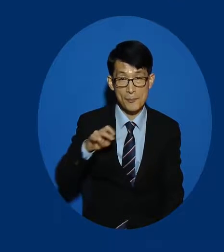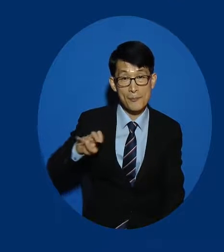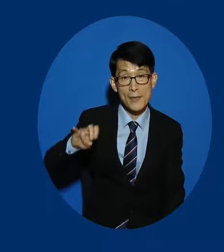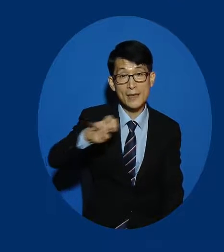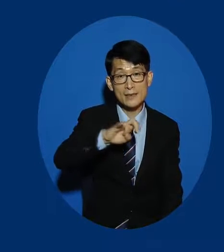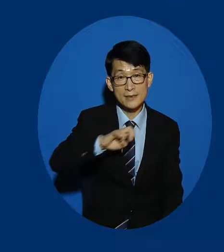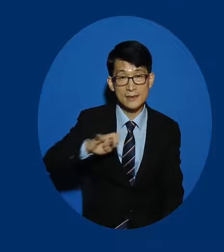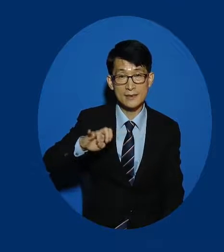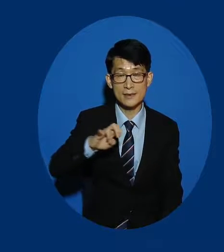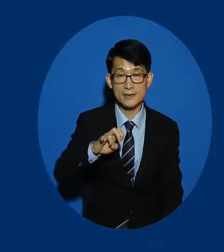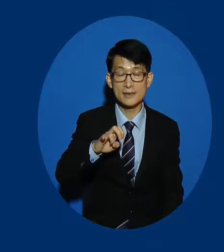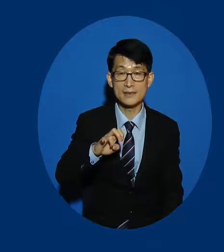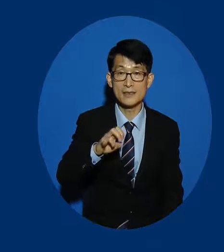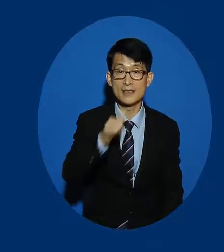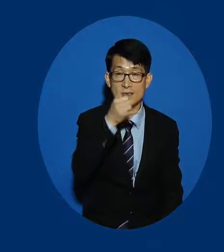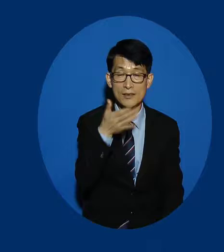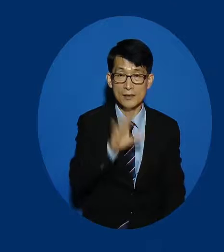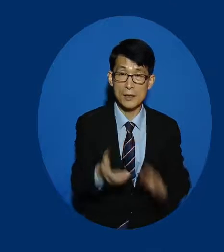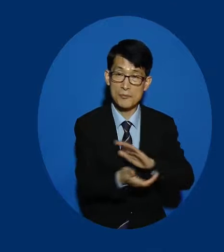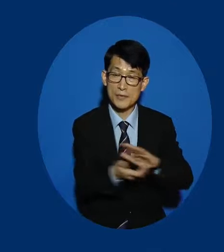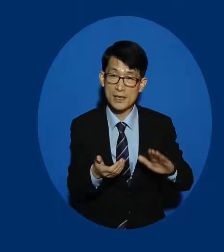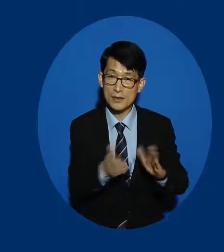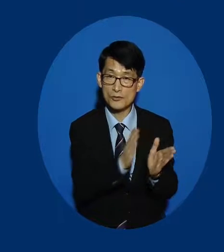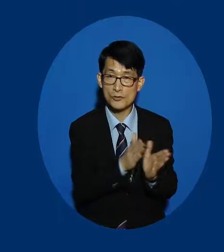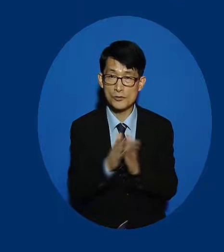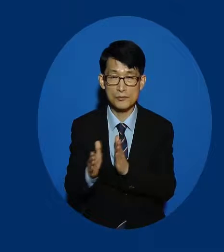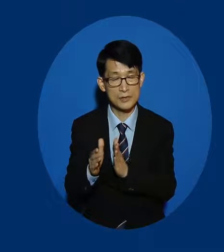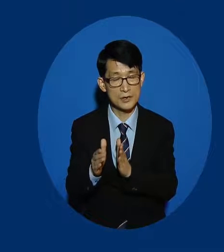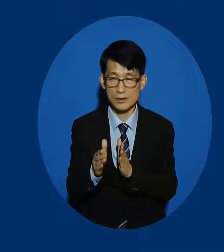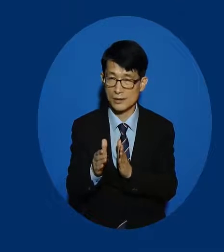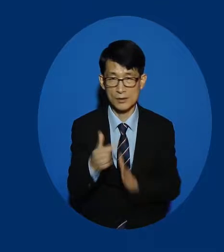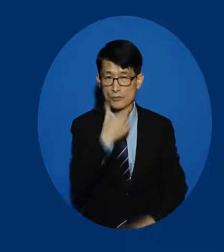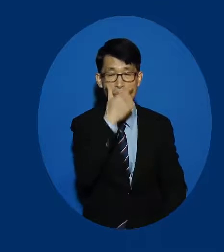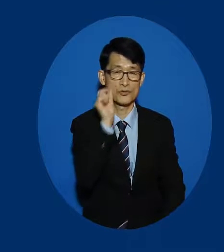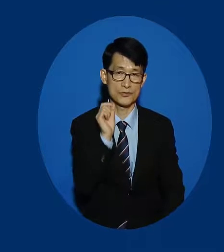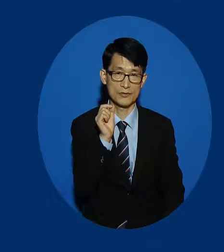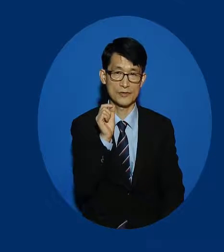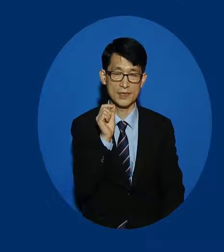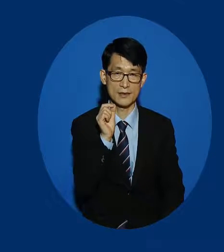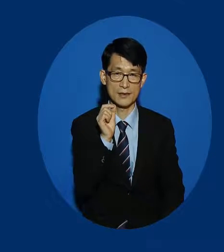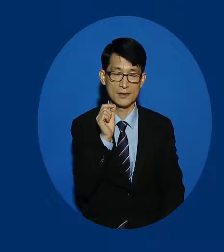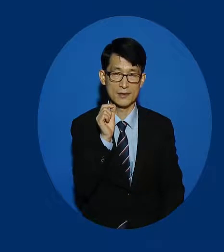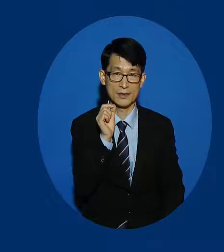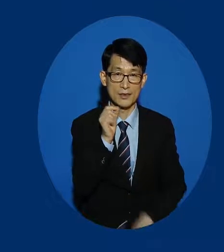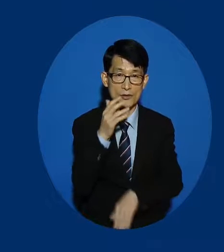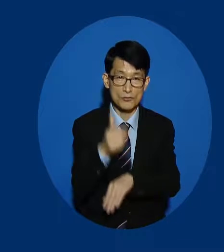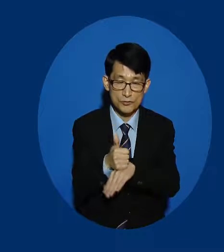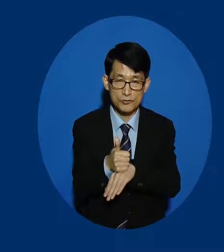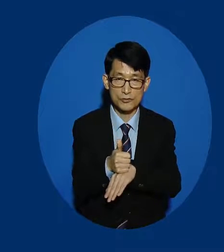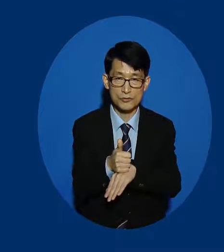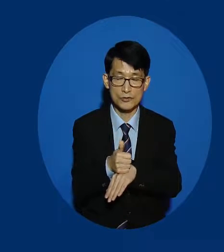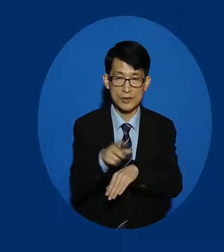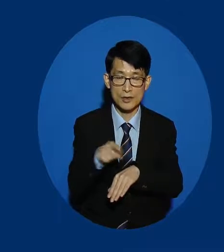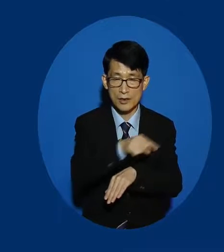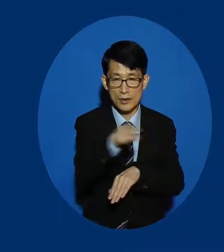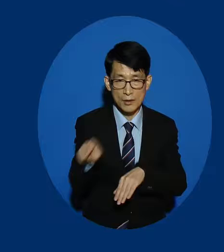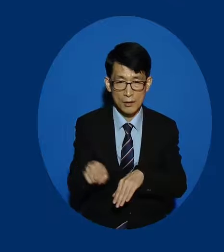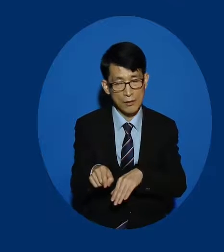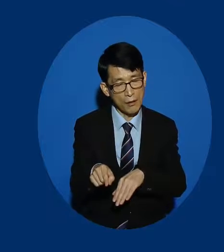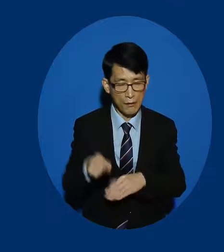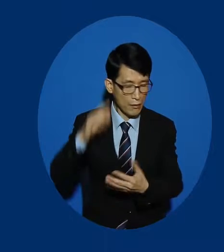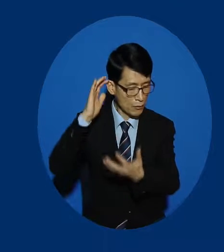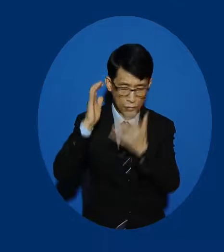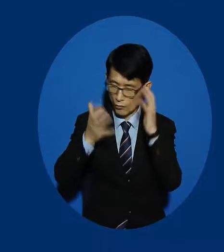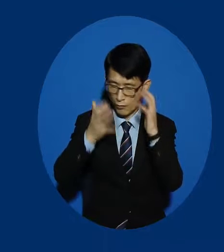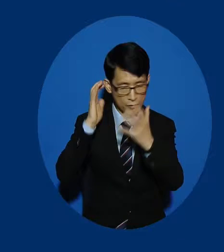사실 미리미리 준비를 못했다는 표현이 좀 정확할 것 같긴 한데 준비를 못하다 보니까 많은 혼선들이 있었습니다.